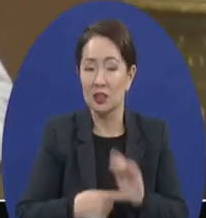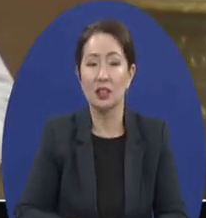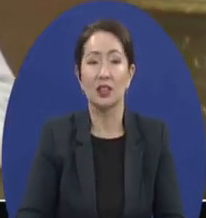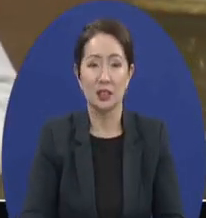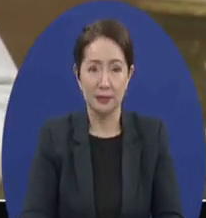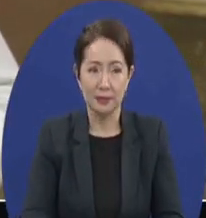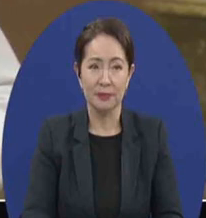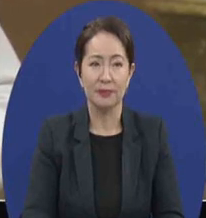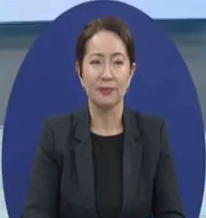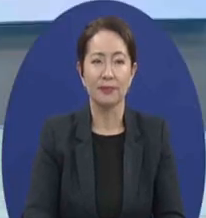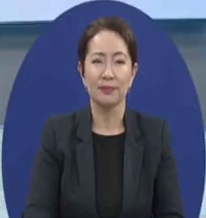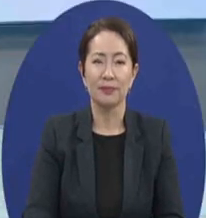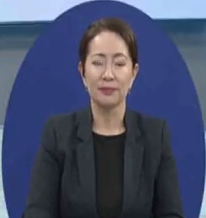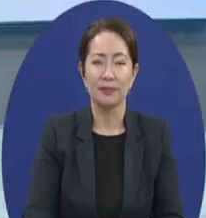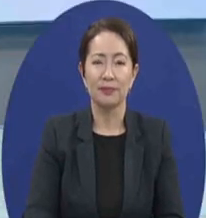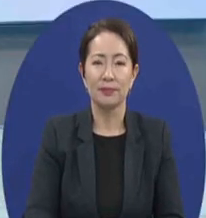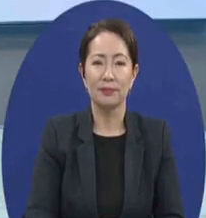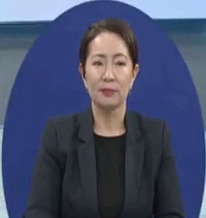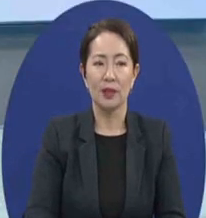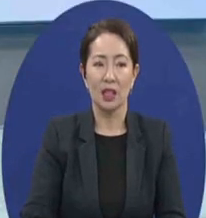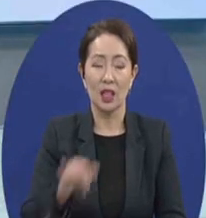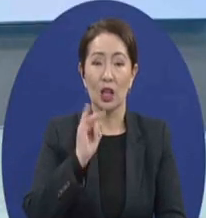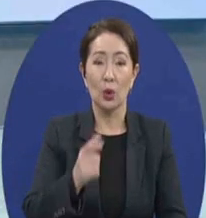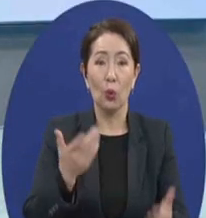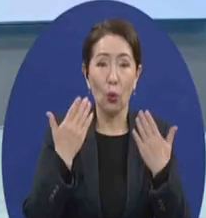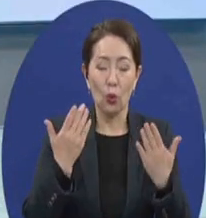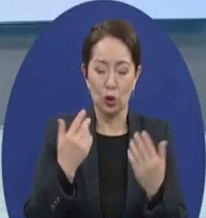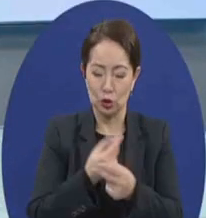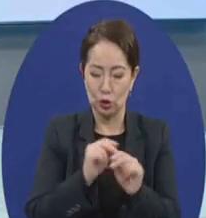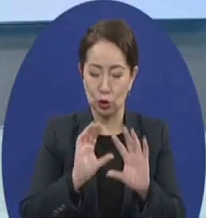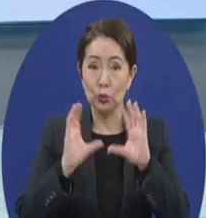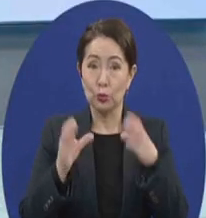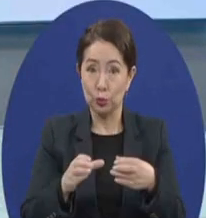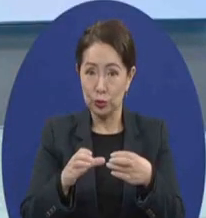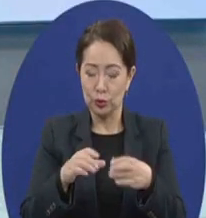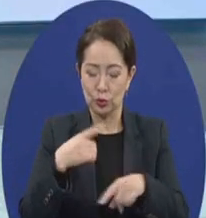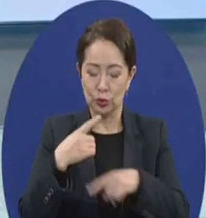Улсын хурал чөлөөт бүсийн тухай хуулийн төслийг хэлэлцүүлэх